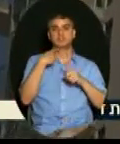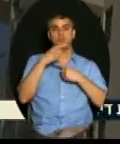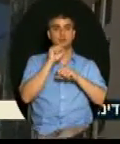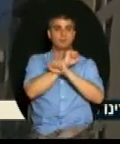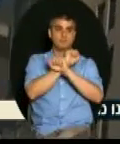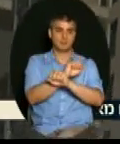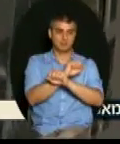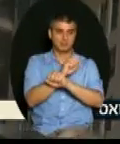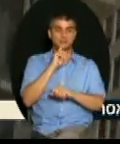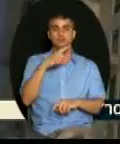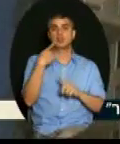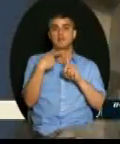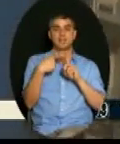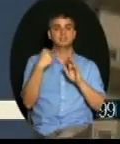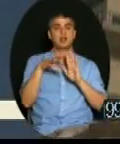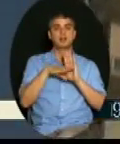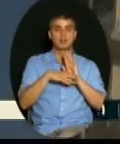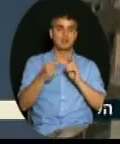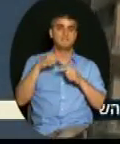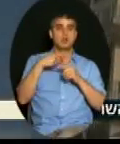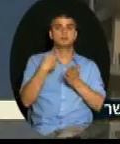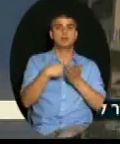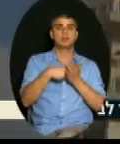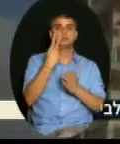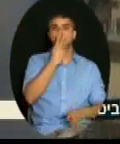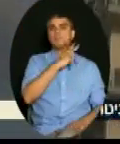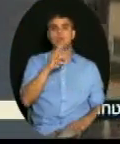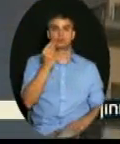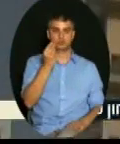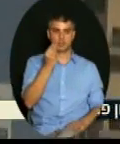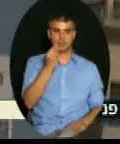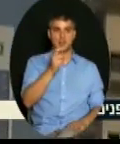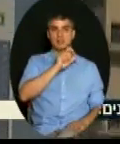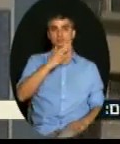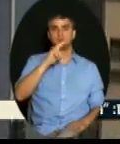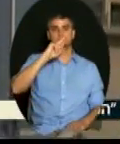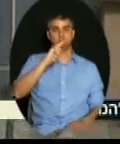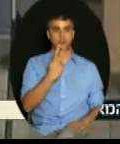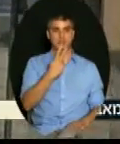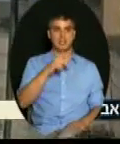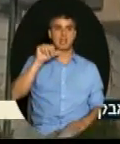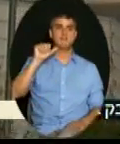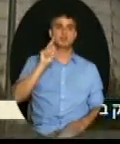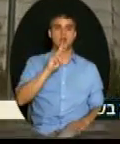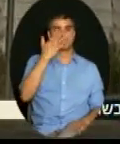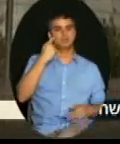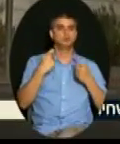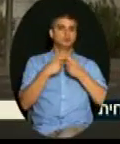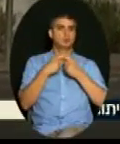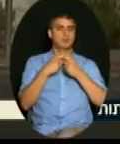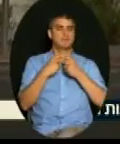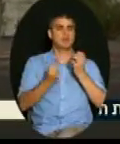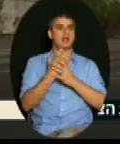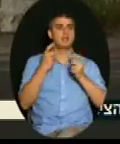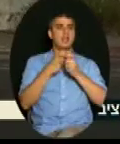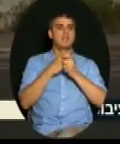מאסר בפועל, 1.5 שנים על תנאי וקנס של 2,000,000 שקלים. נאשם מספר 2, אביגדור קלנר, היה שותף להקמת